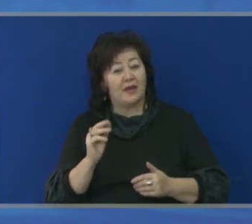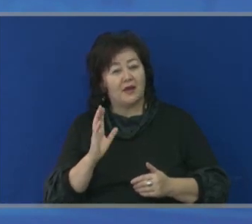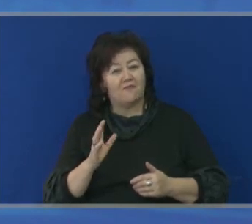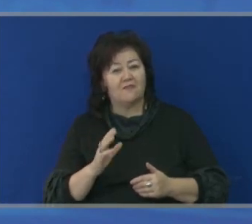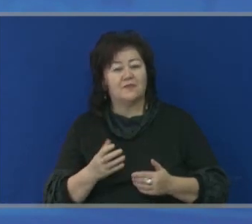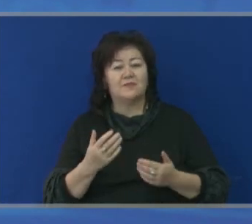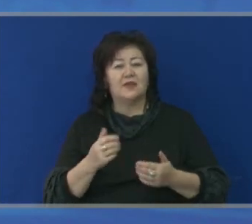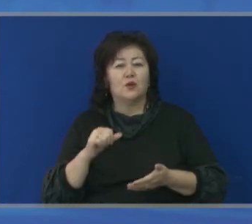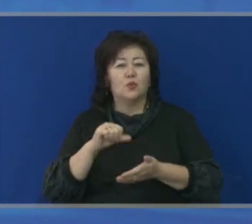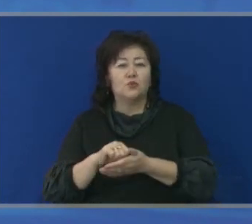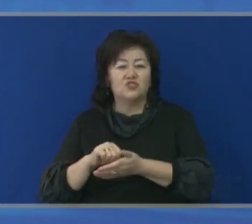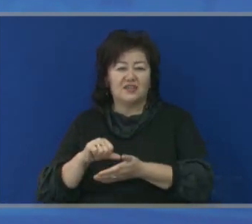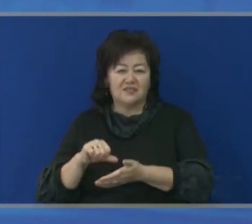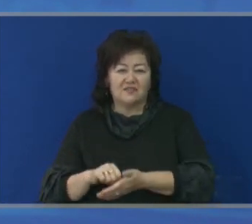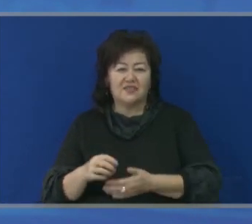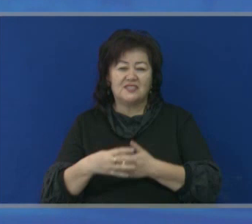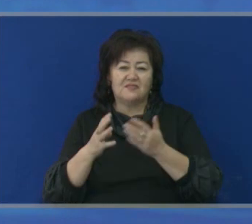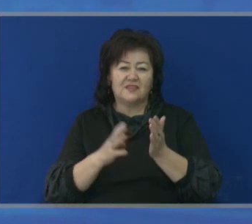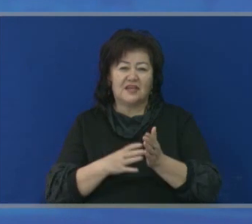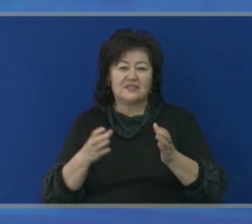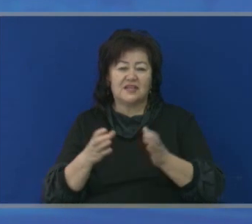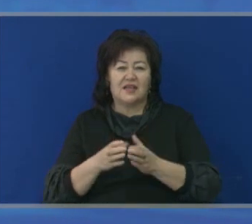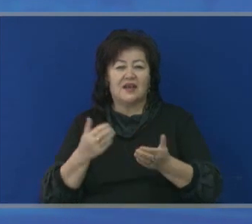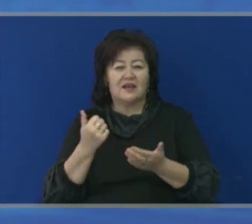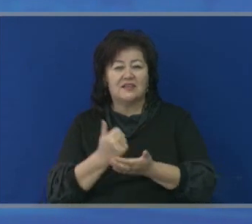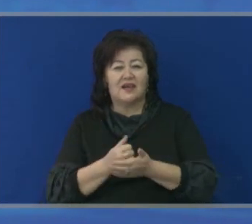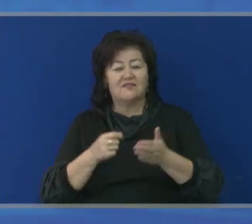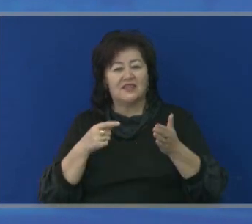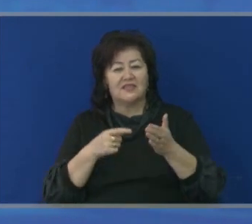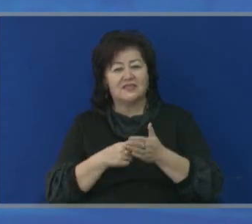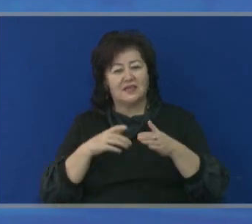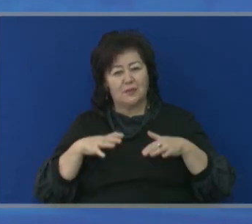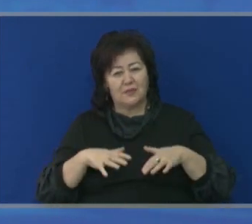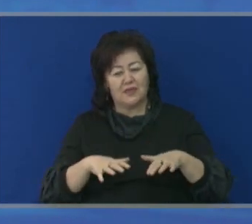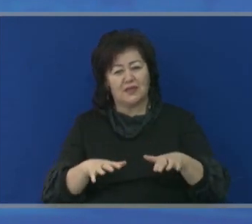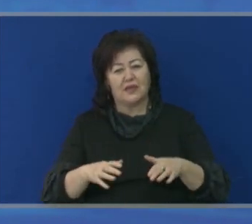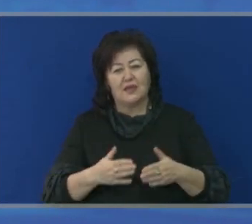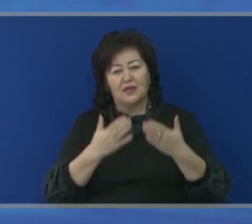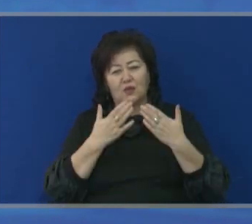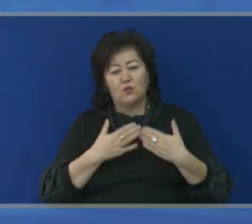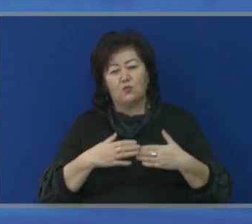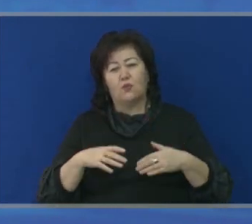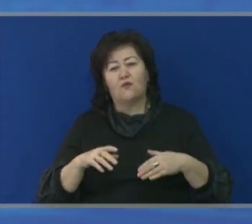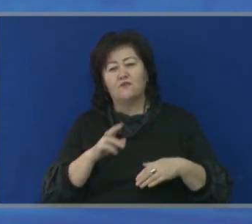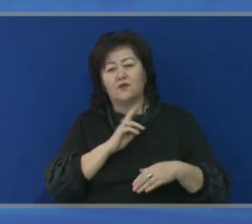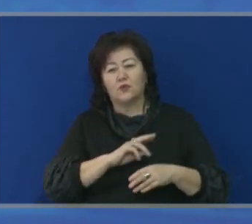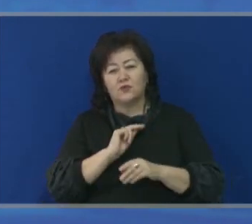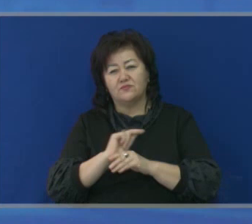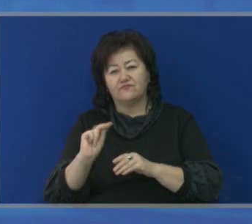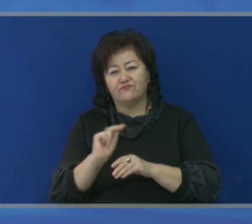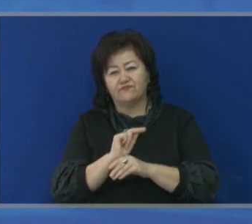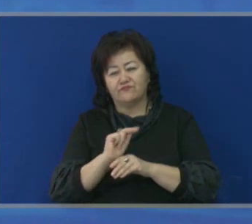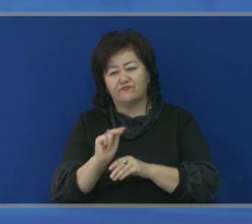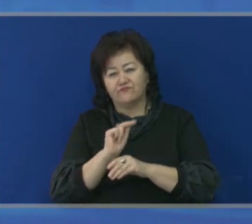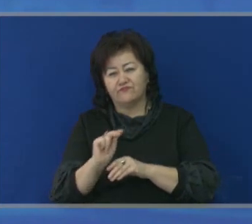военно-прикладных дисциплин участвовало 19 команд. Главная цель мероприятия – патриотическое воспитание молодежи и пропаганда